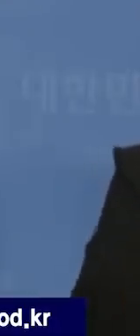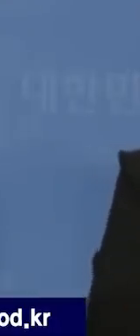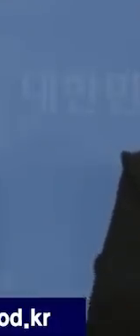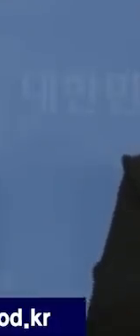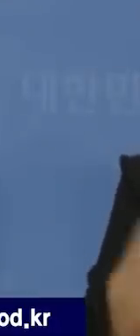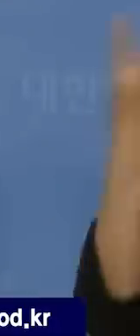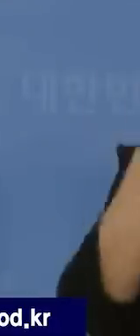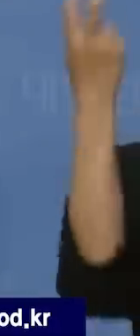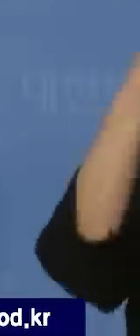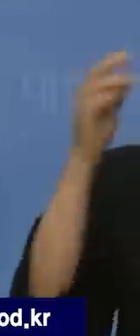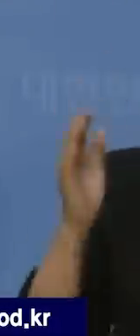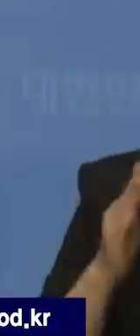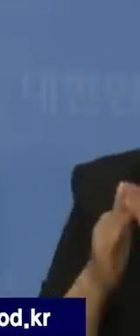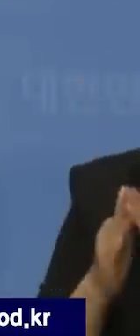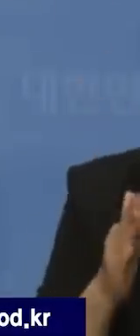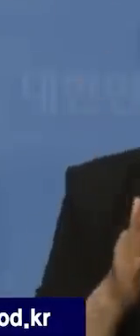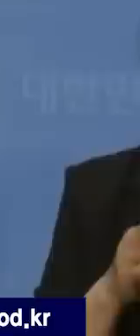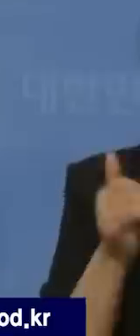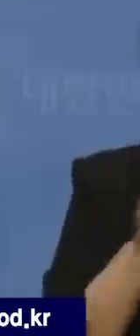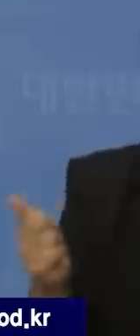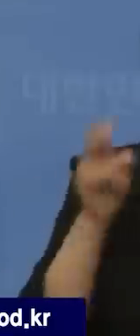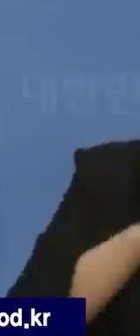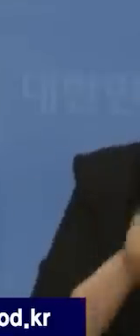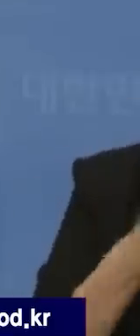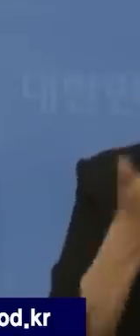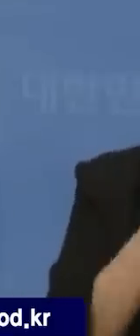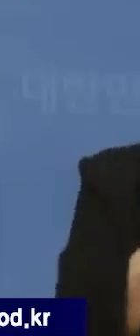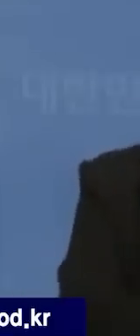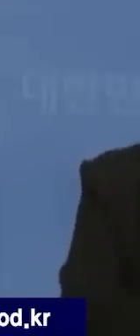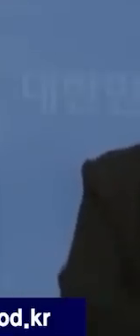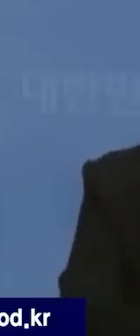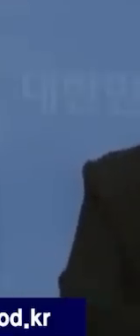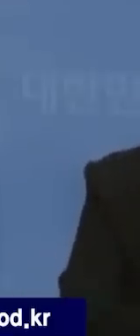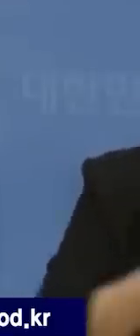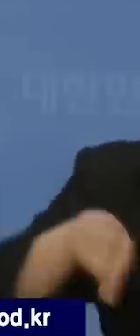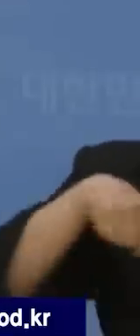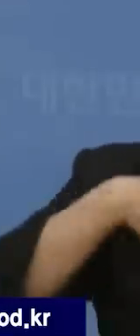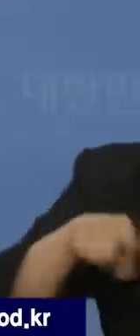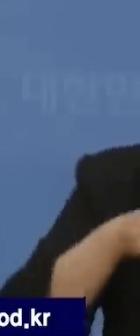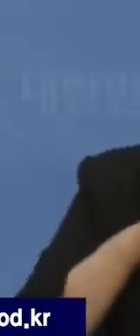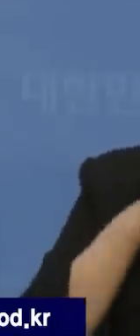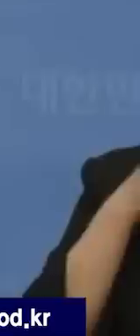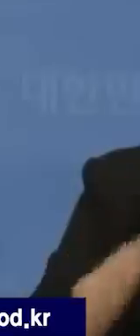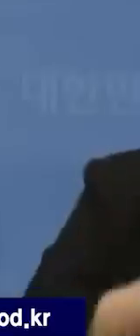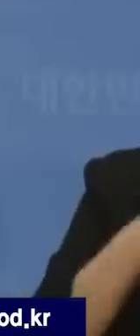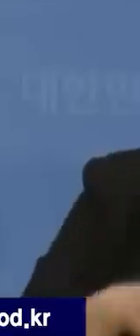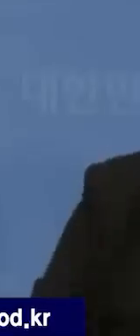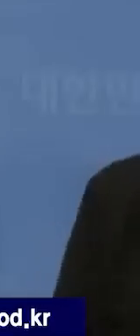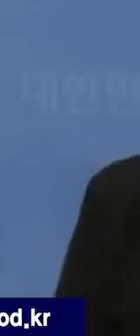인사권을 좌지우지하며 전횡을 벌인다는 말도 들립니다.